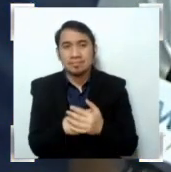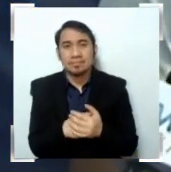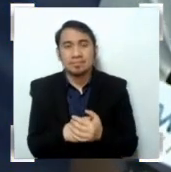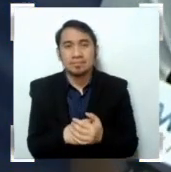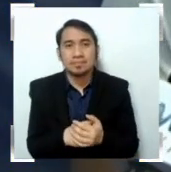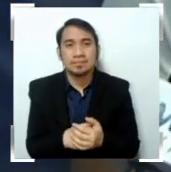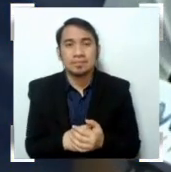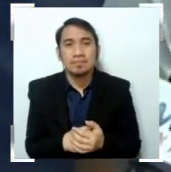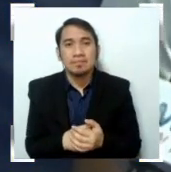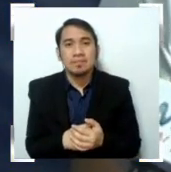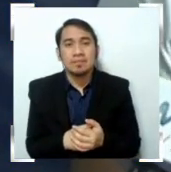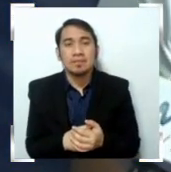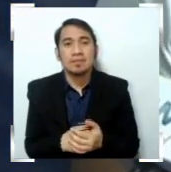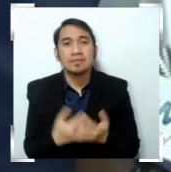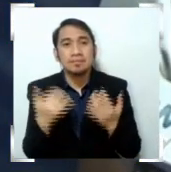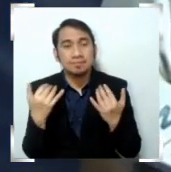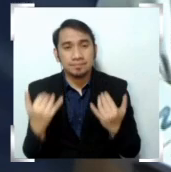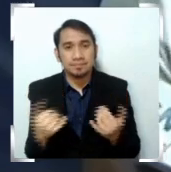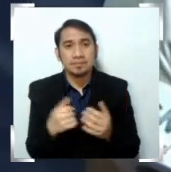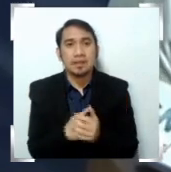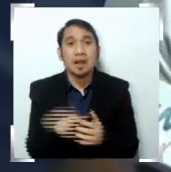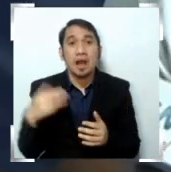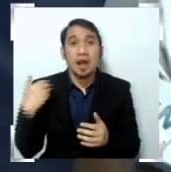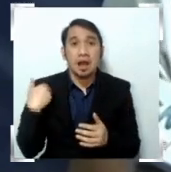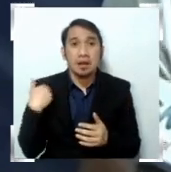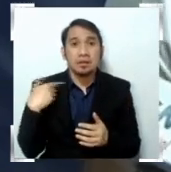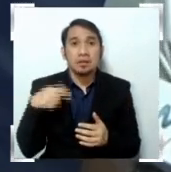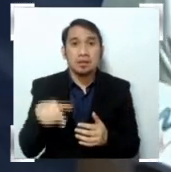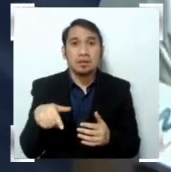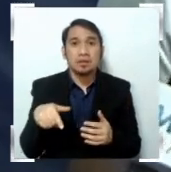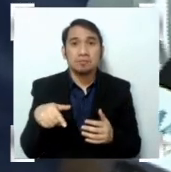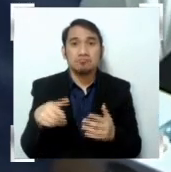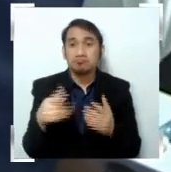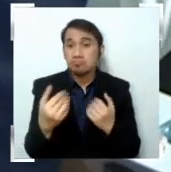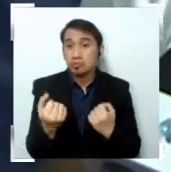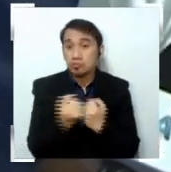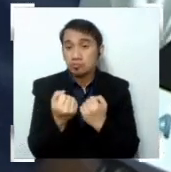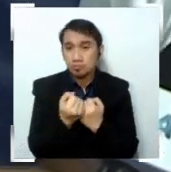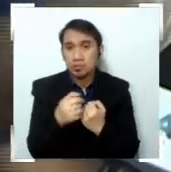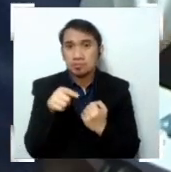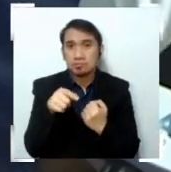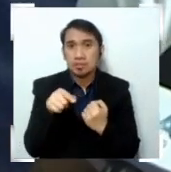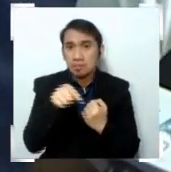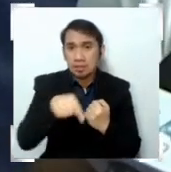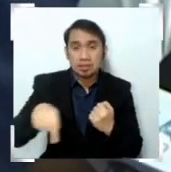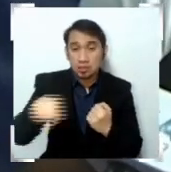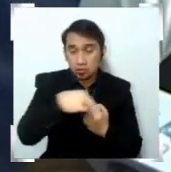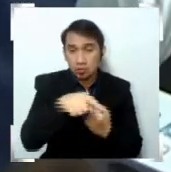man, may tanod man po duman naka-assist sa inda